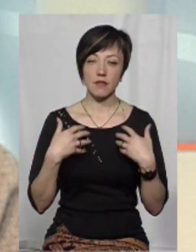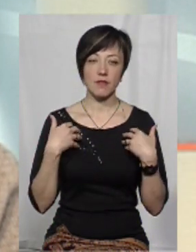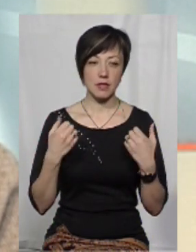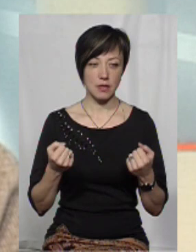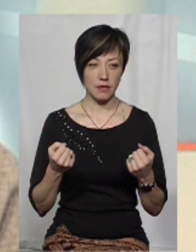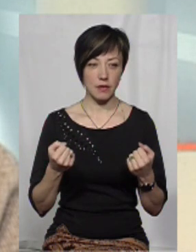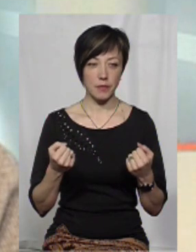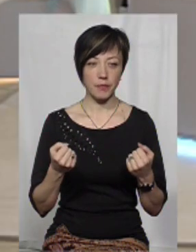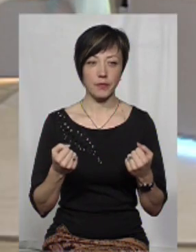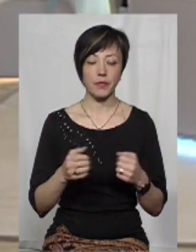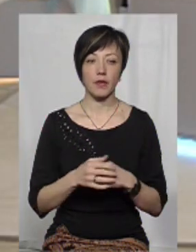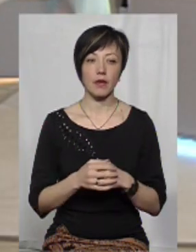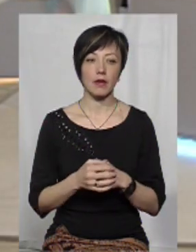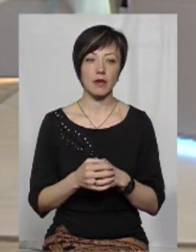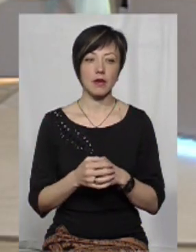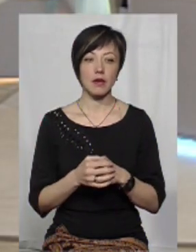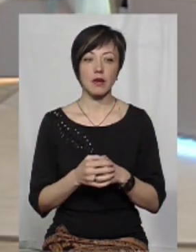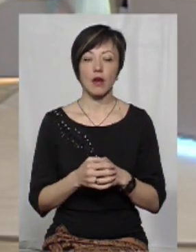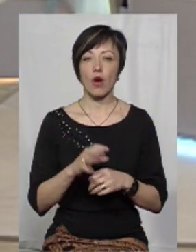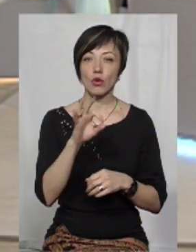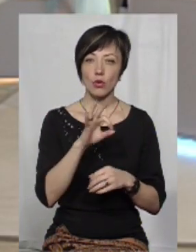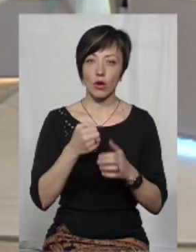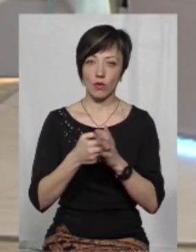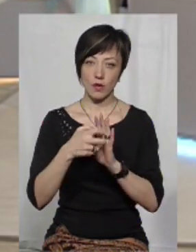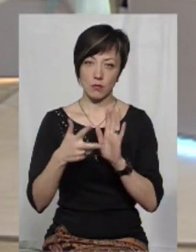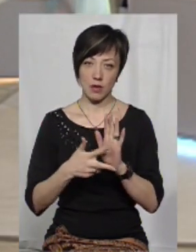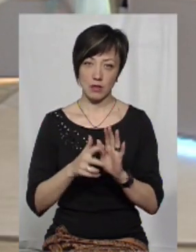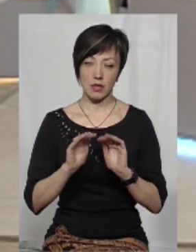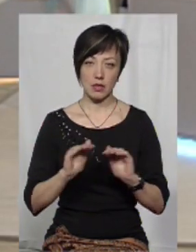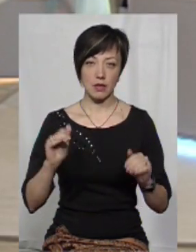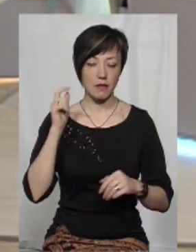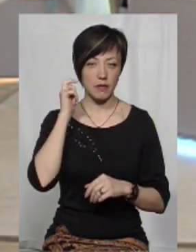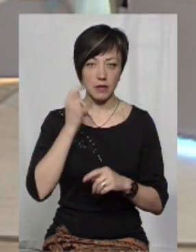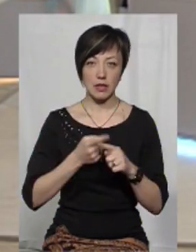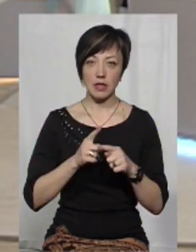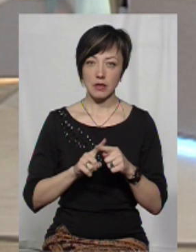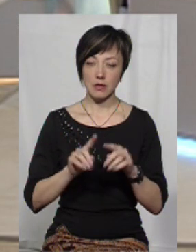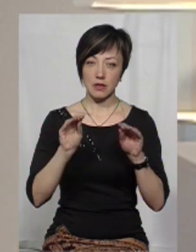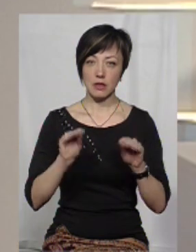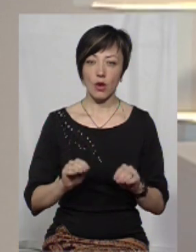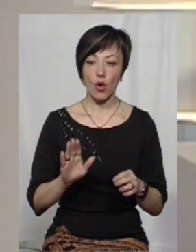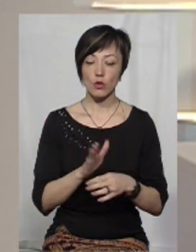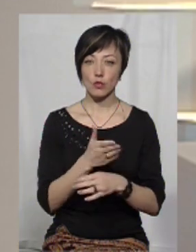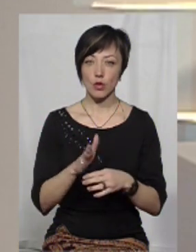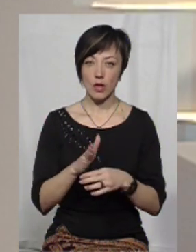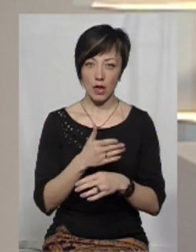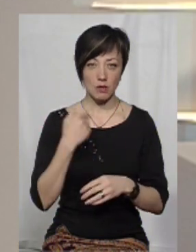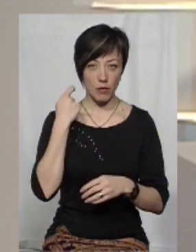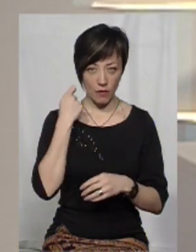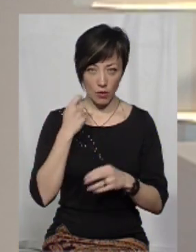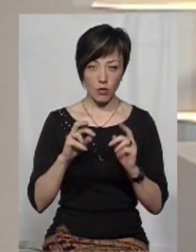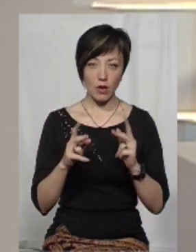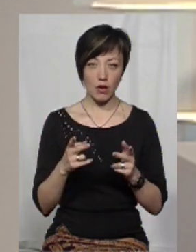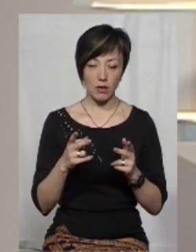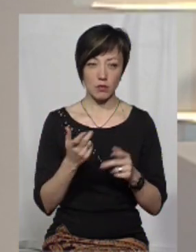выздоровели. Какого века это дети? От 0 до 18. В статистике это так. И распределяется по веку,